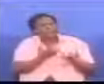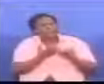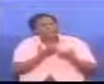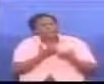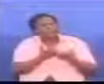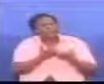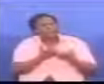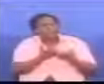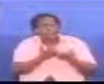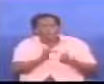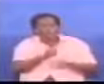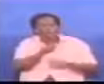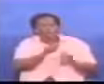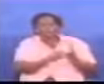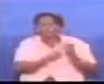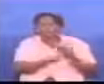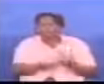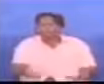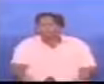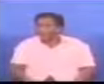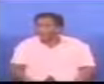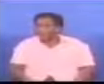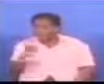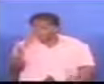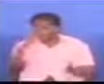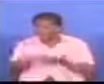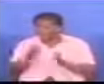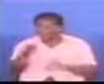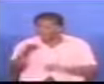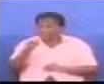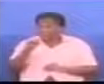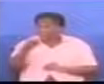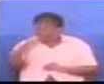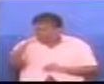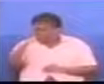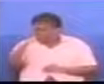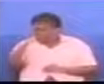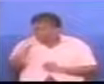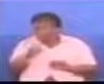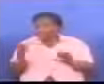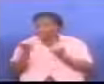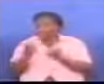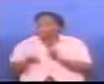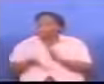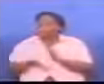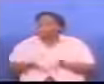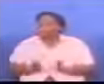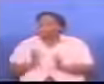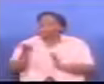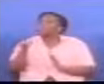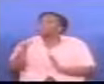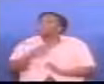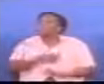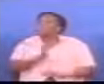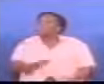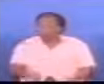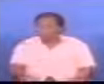serikali itafanya kazi ya kuzalisha umeme yenyewe ndio utaratibu unaotesa mikoa ya Lindi na Mtwara.